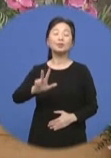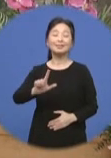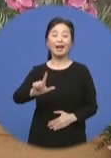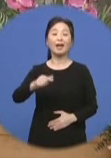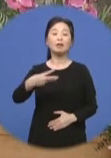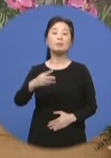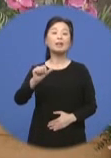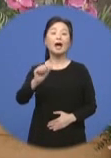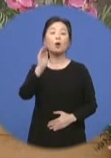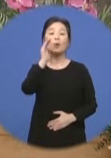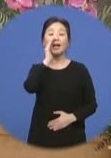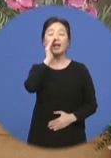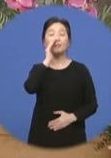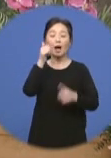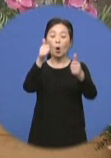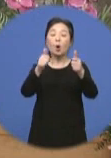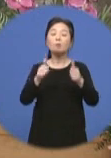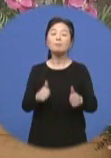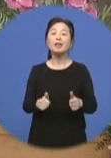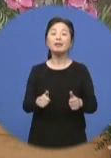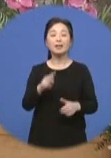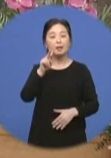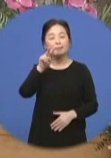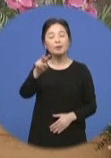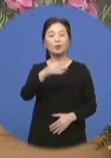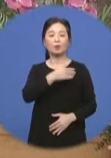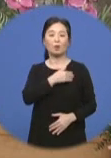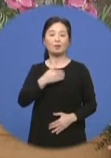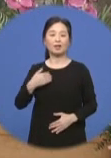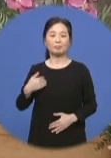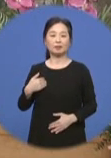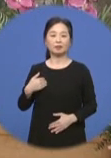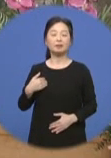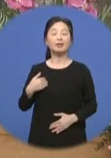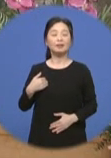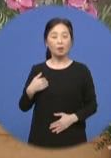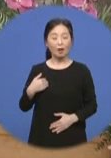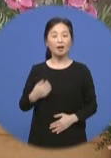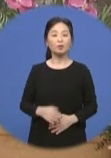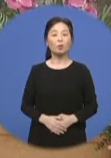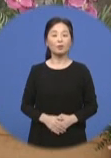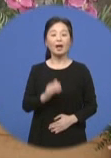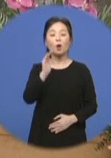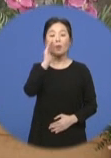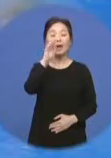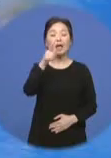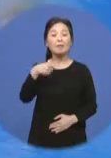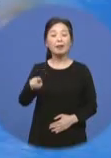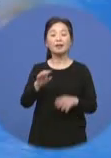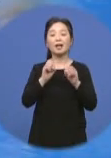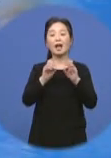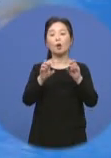で商品リストをご覧いただけます。ではここで和歌山県からお知らせです。